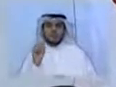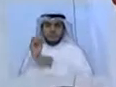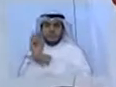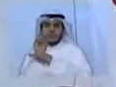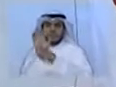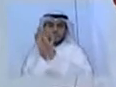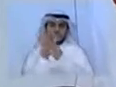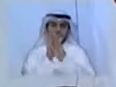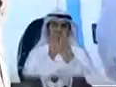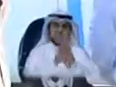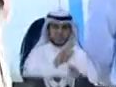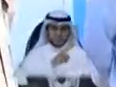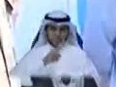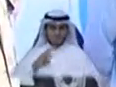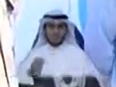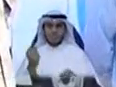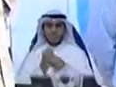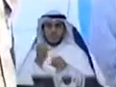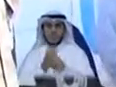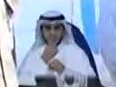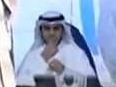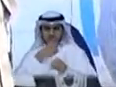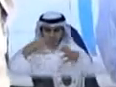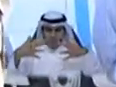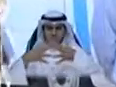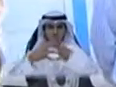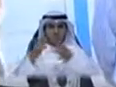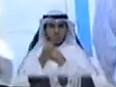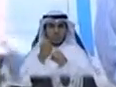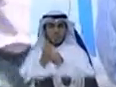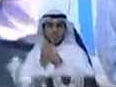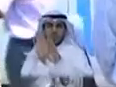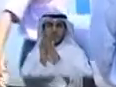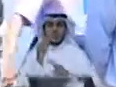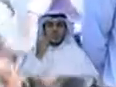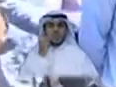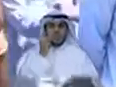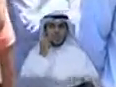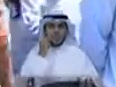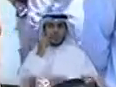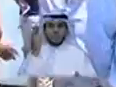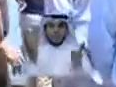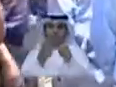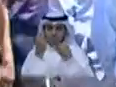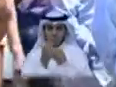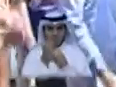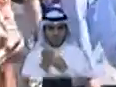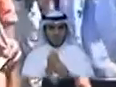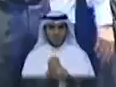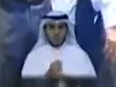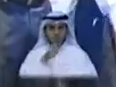إلى مدينة عدن قابلتها جهات حكومية يمنية أثنت الشكر والعرفان لدولة